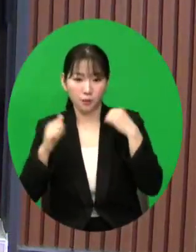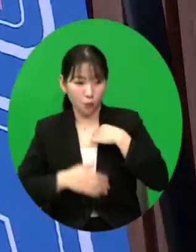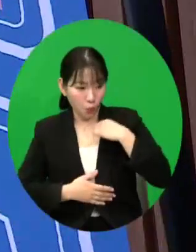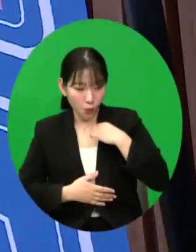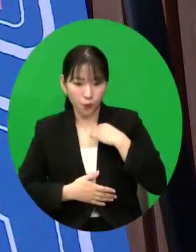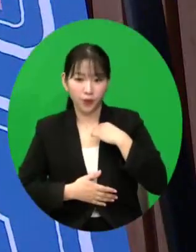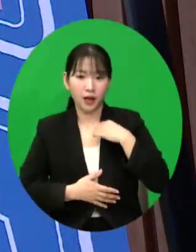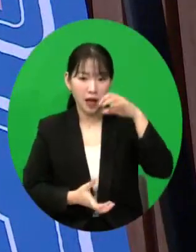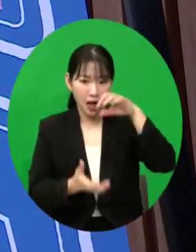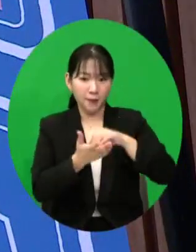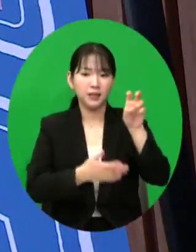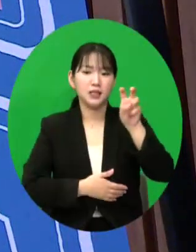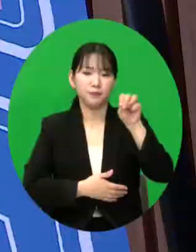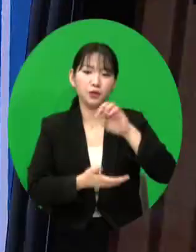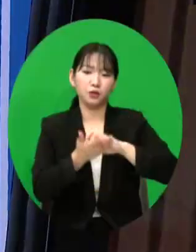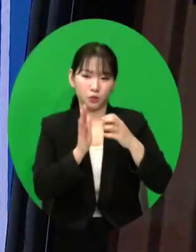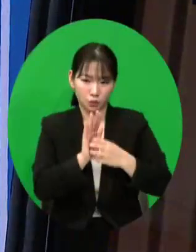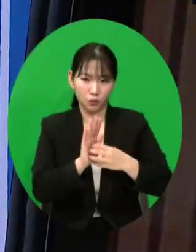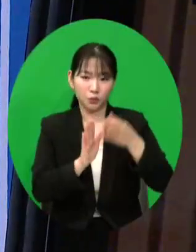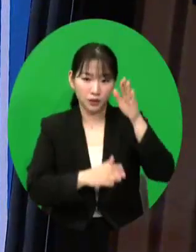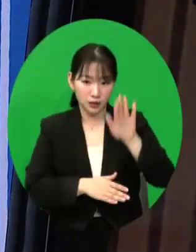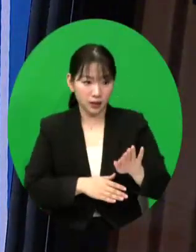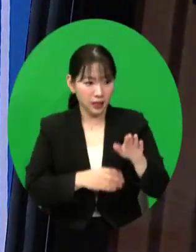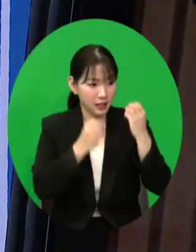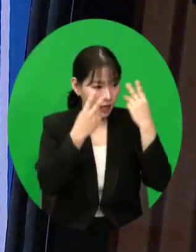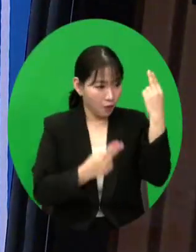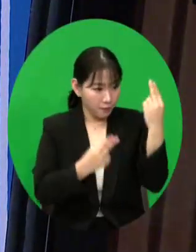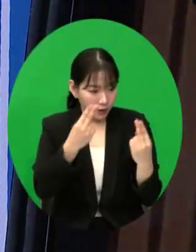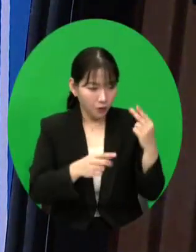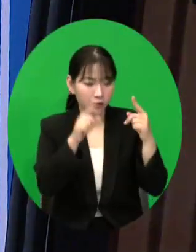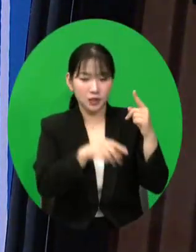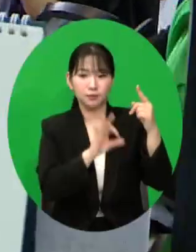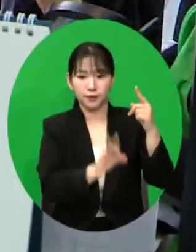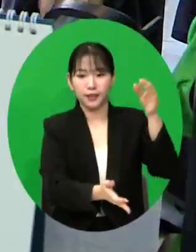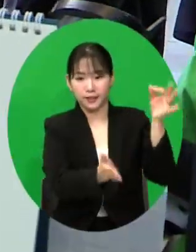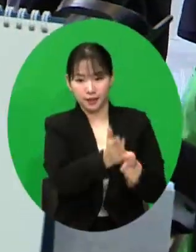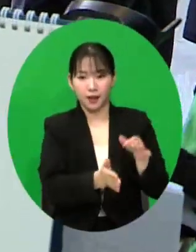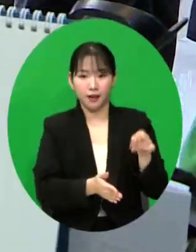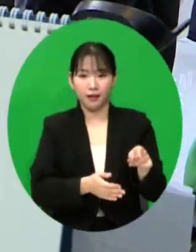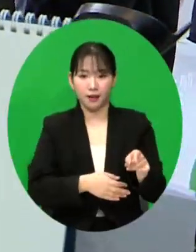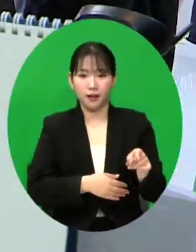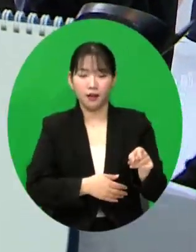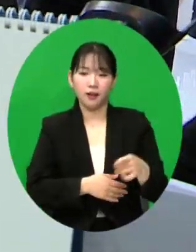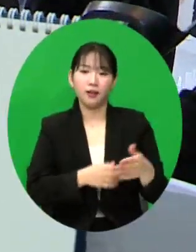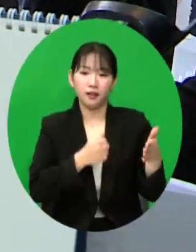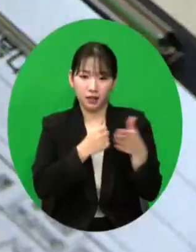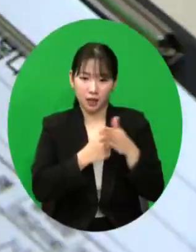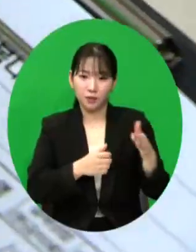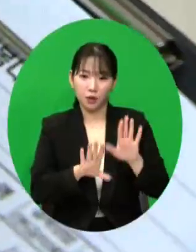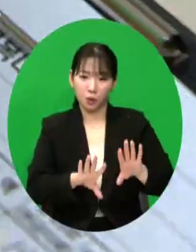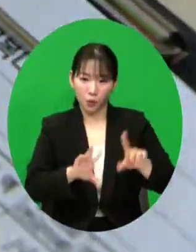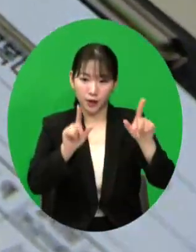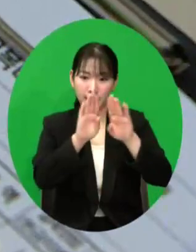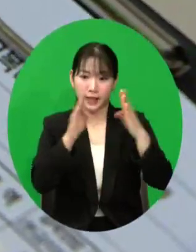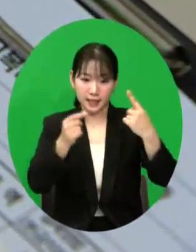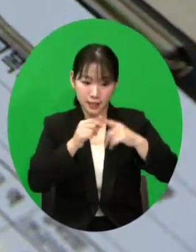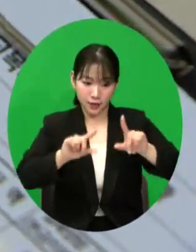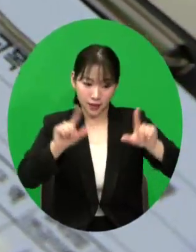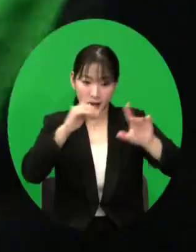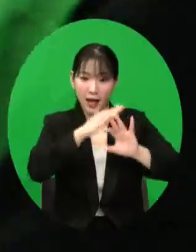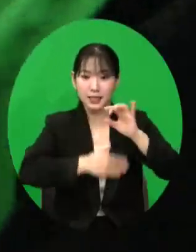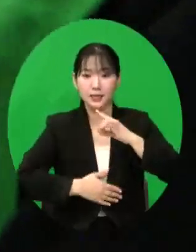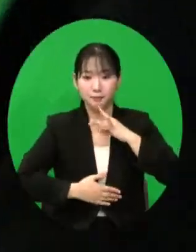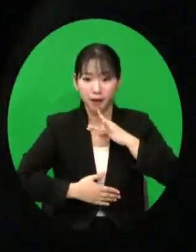원 내외로 낙찰되는데 그에 비하면 10분의 1 수준입니다. 이렇다 보니 올해 개장 첫날